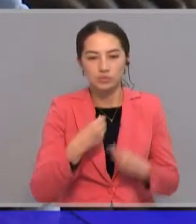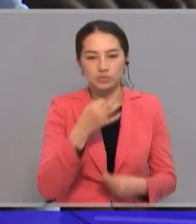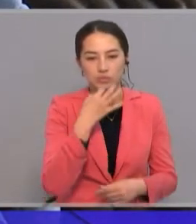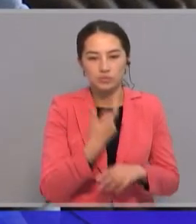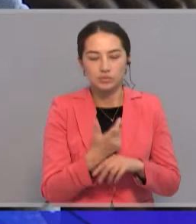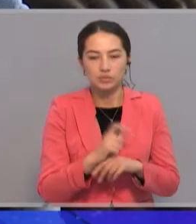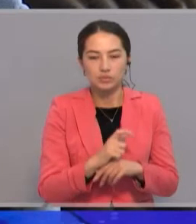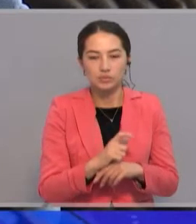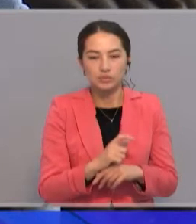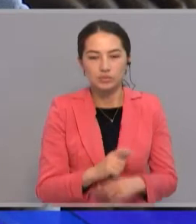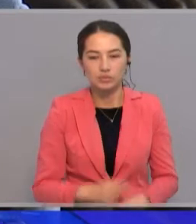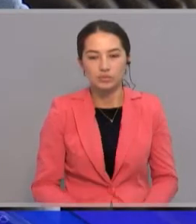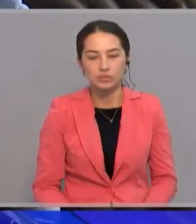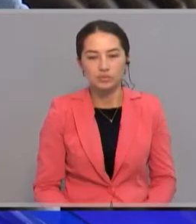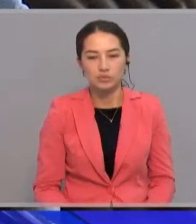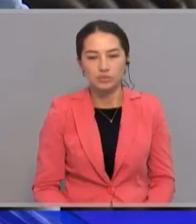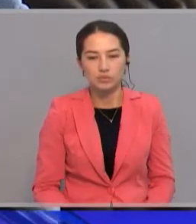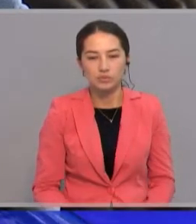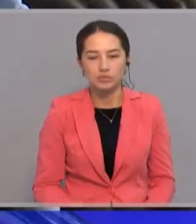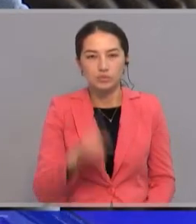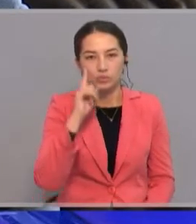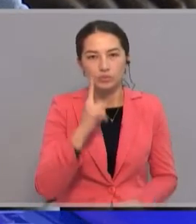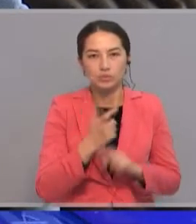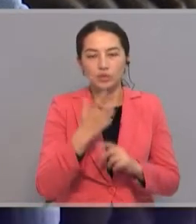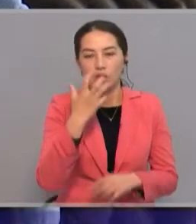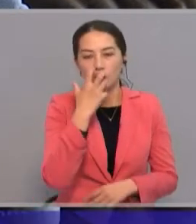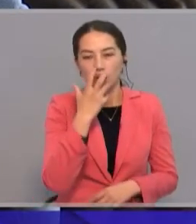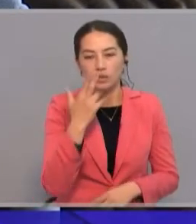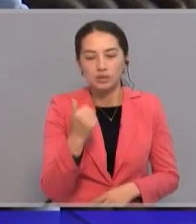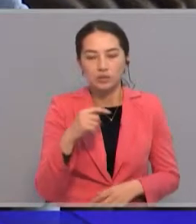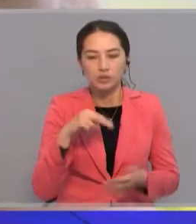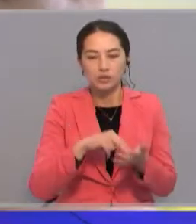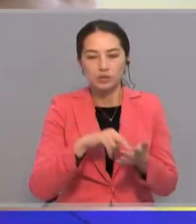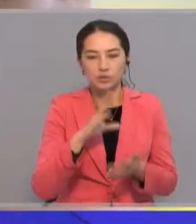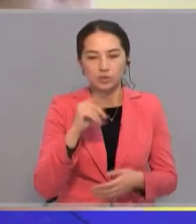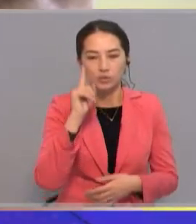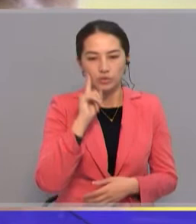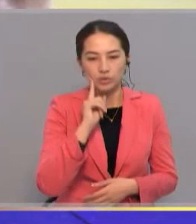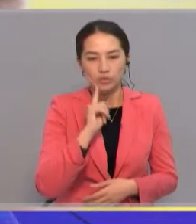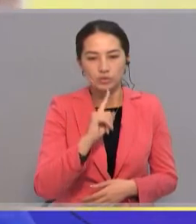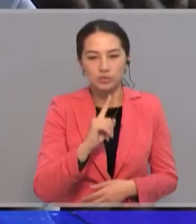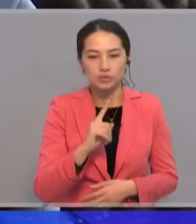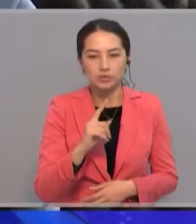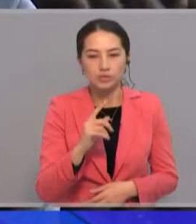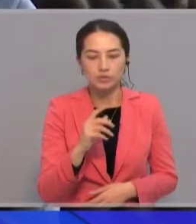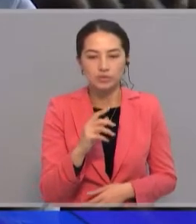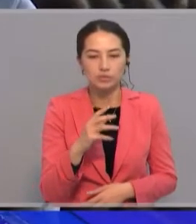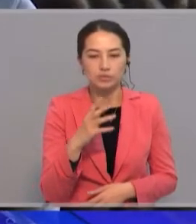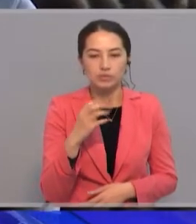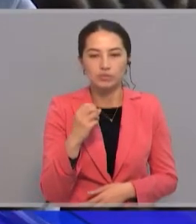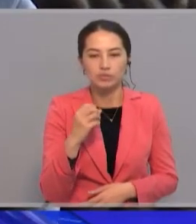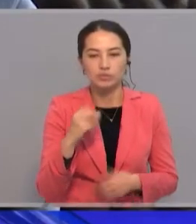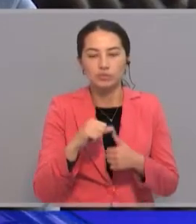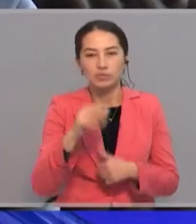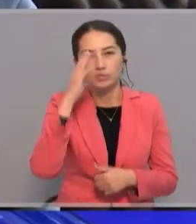болды. Өзіме ыңғайлы және жылы. Бағасы да тиімді, сапасы да өте жақсы. Одан бөлек тағы